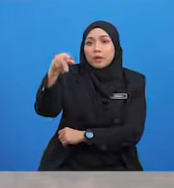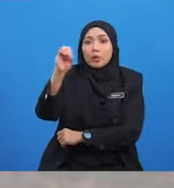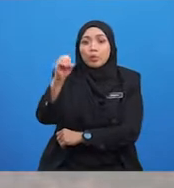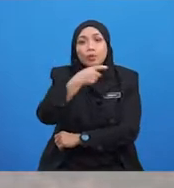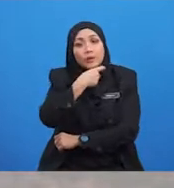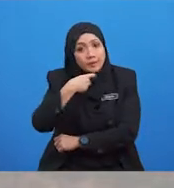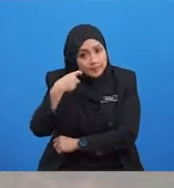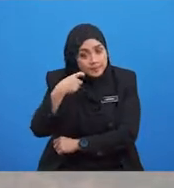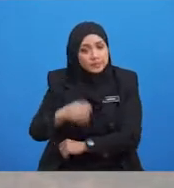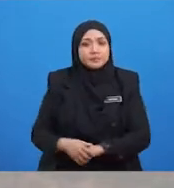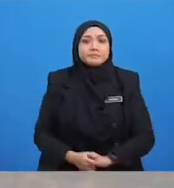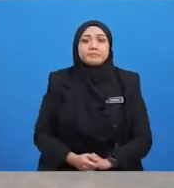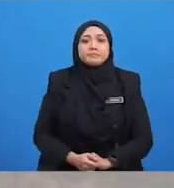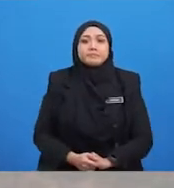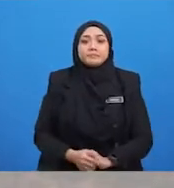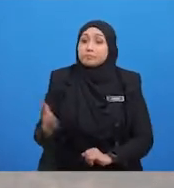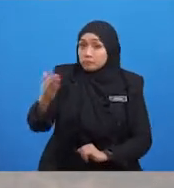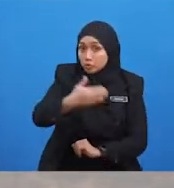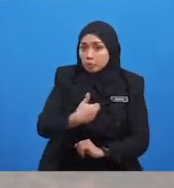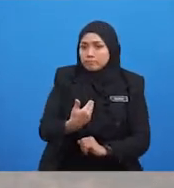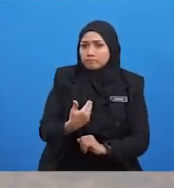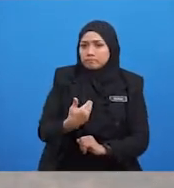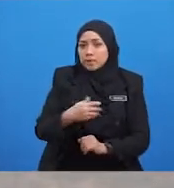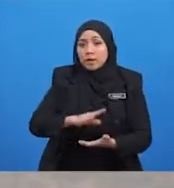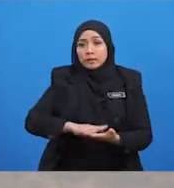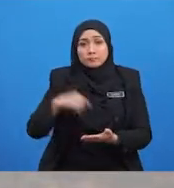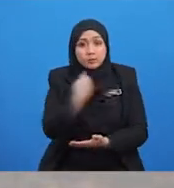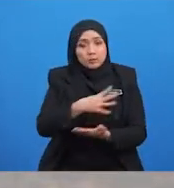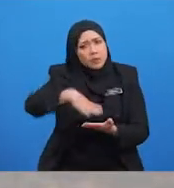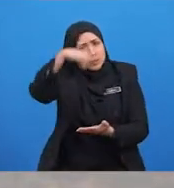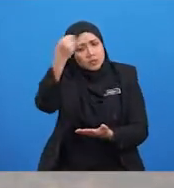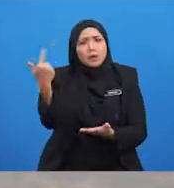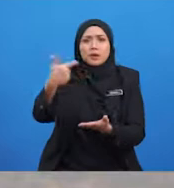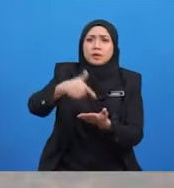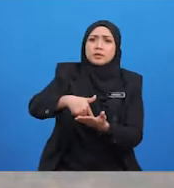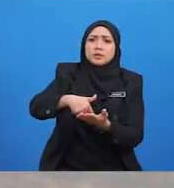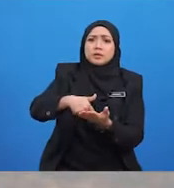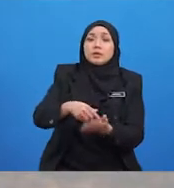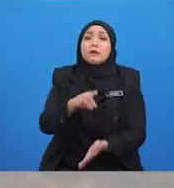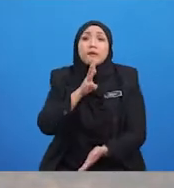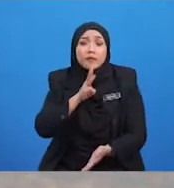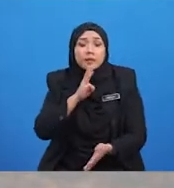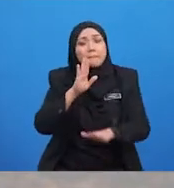Mari kita mendalami konsep keseimbangan air pada badan manusia.